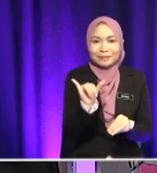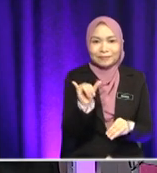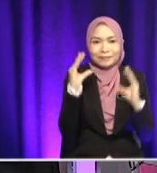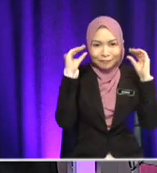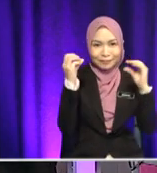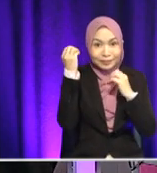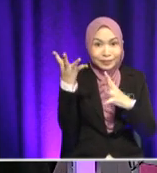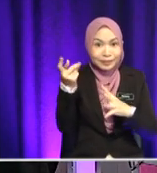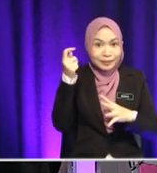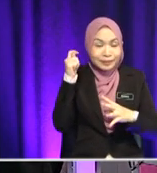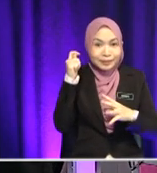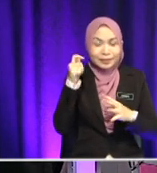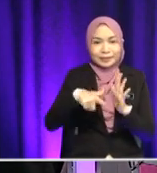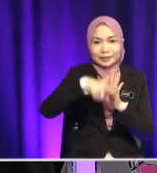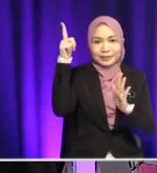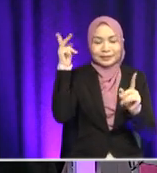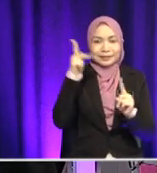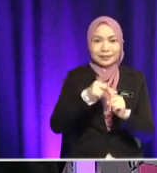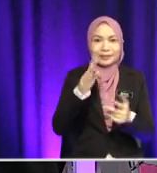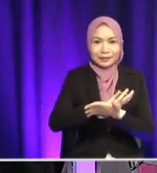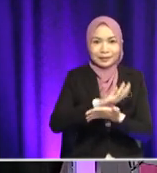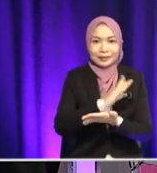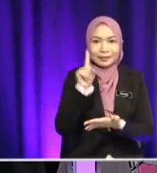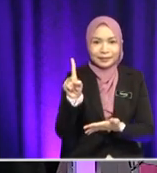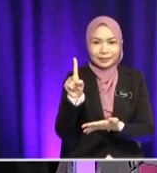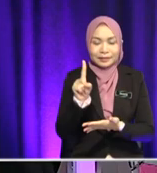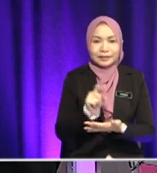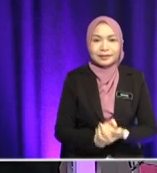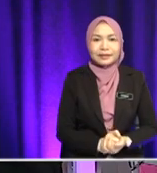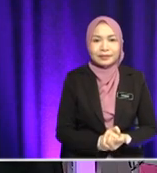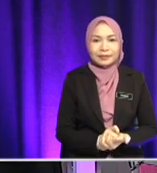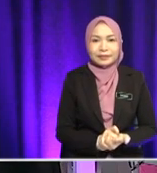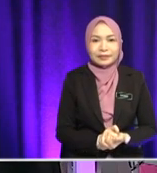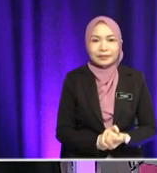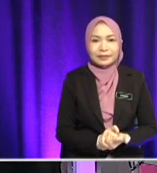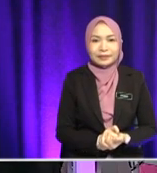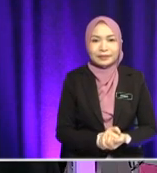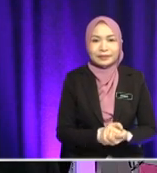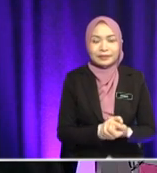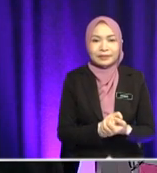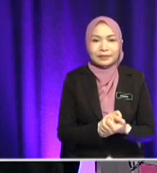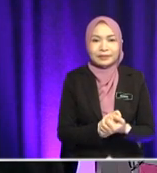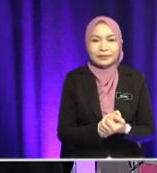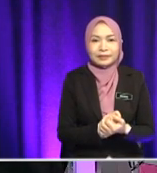1 berarti mungkin pelajaran bukan kelas 8 di mana belagu Siapa yang disembah oleh faktor positif negatif